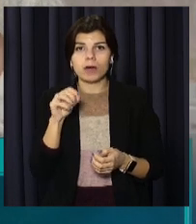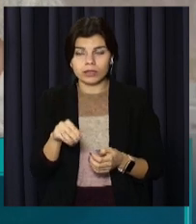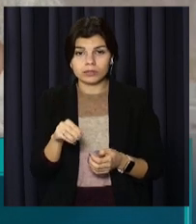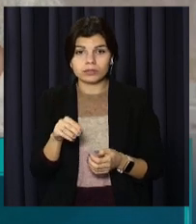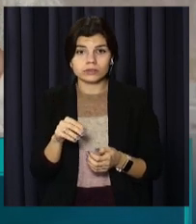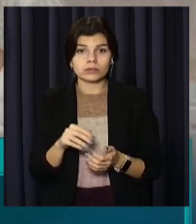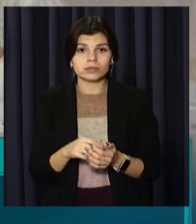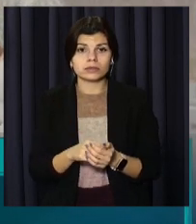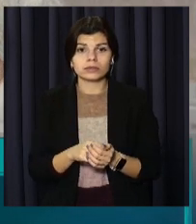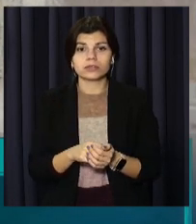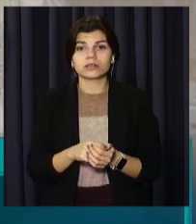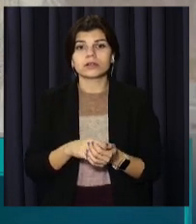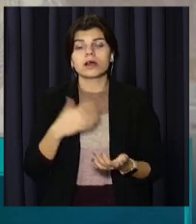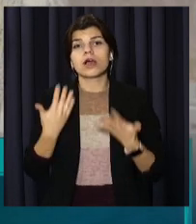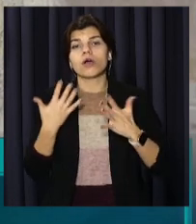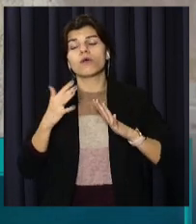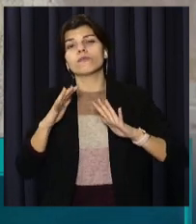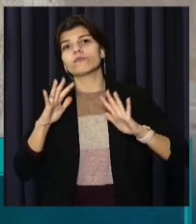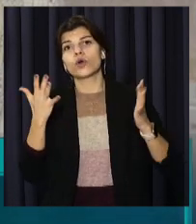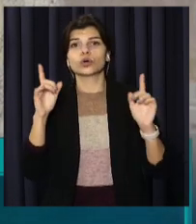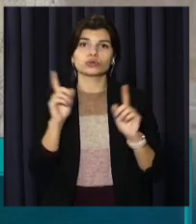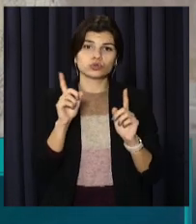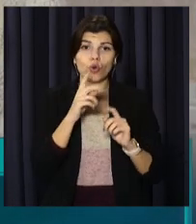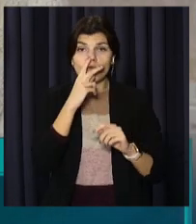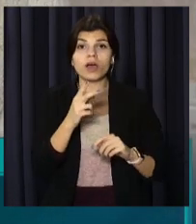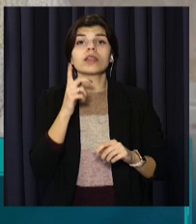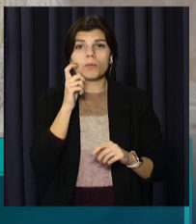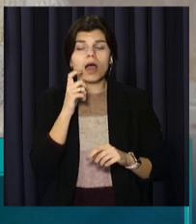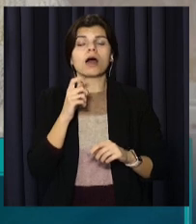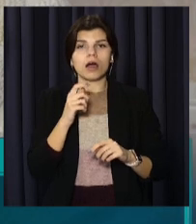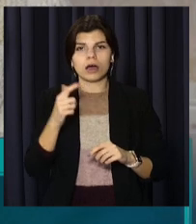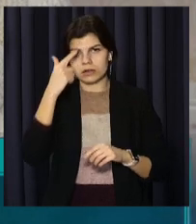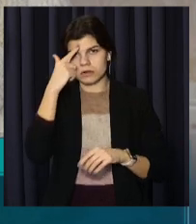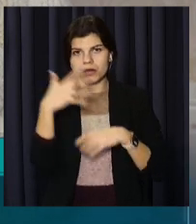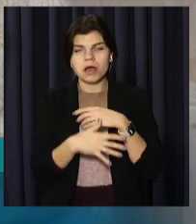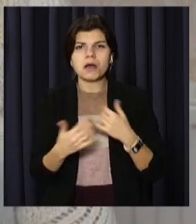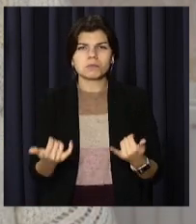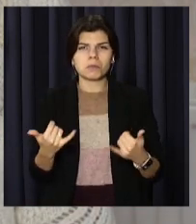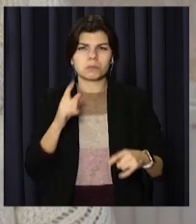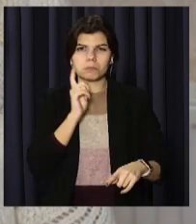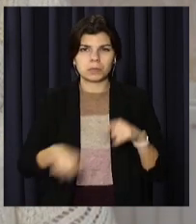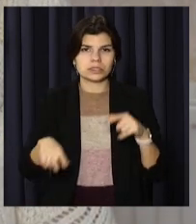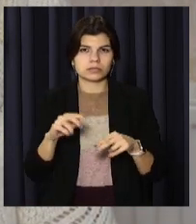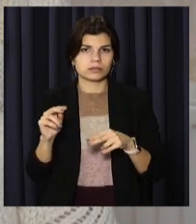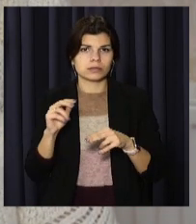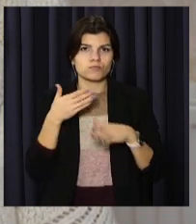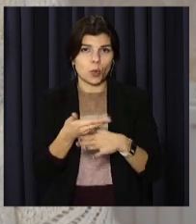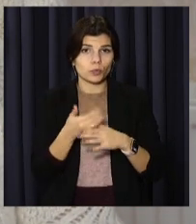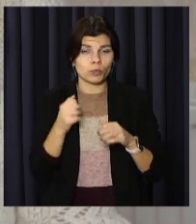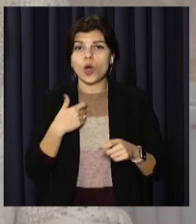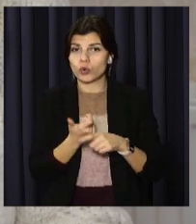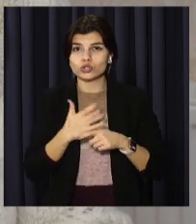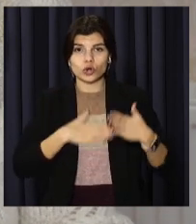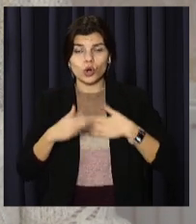мало якась кома або що, зразу побачить, що діабет, мене можуть вивезти із цього стану. Я дуже рада,